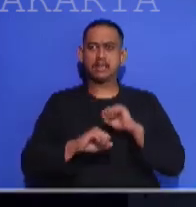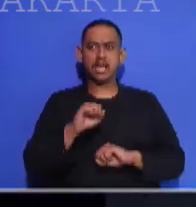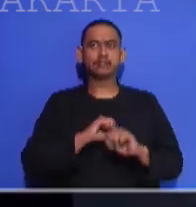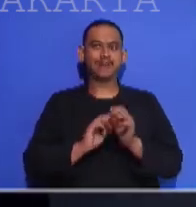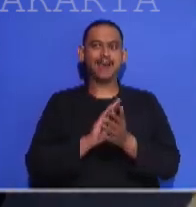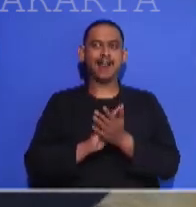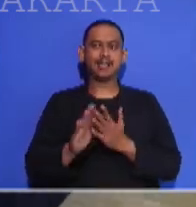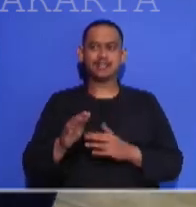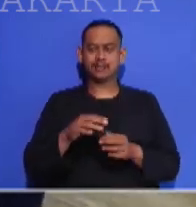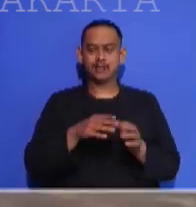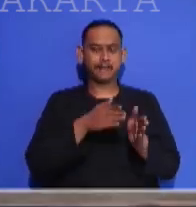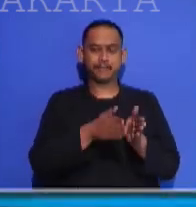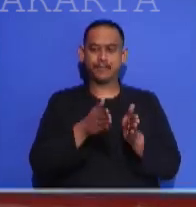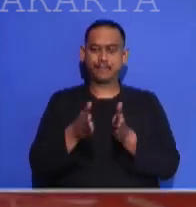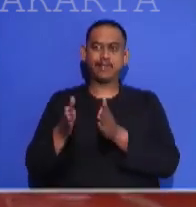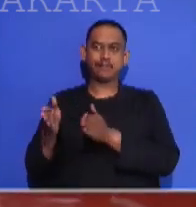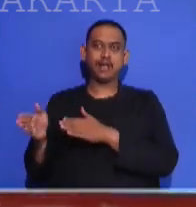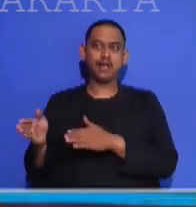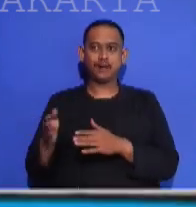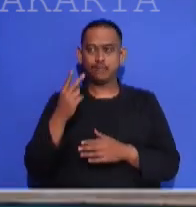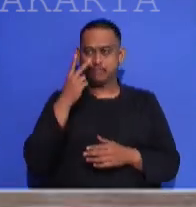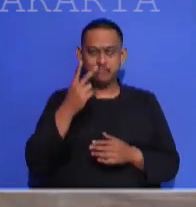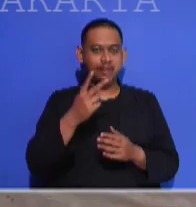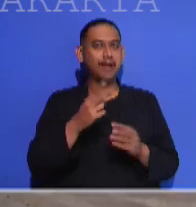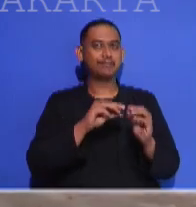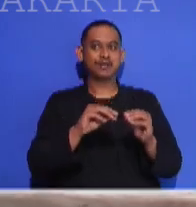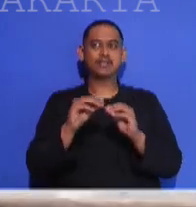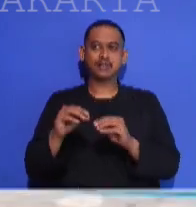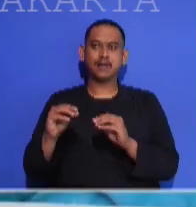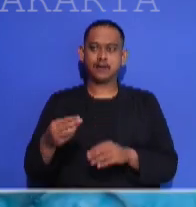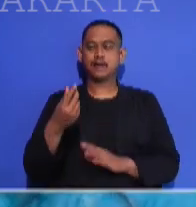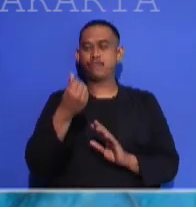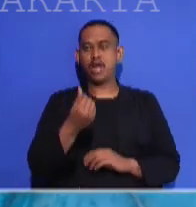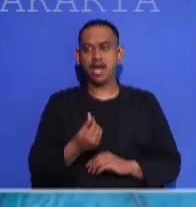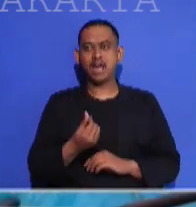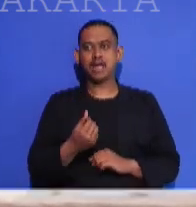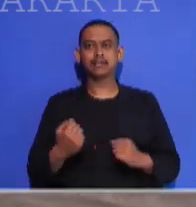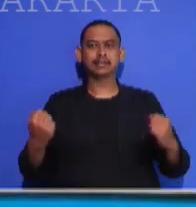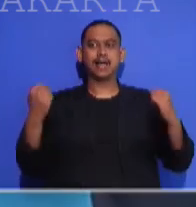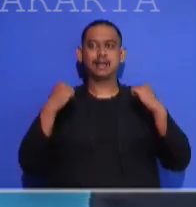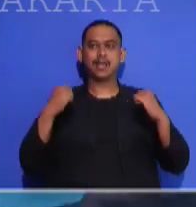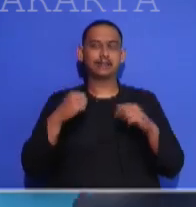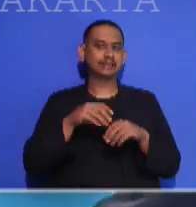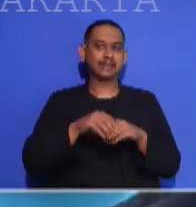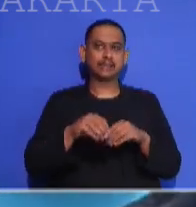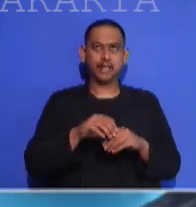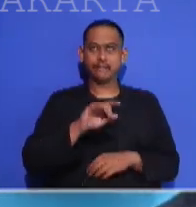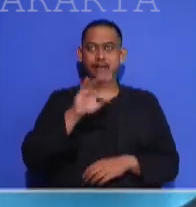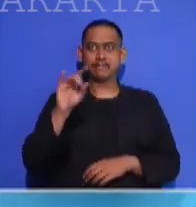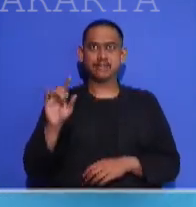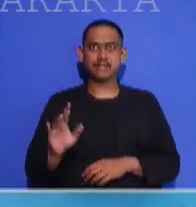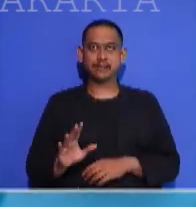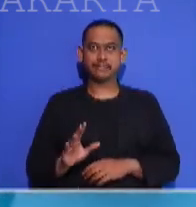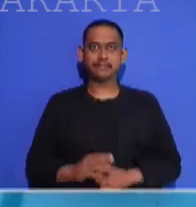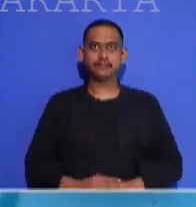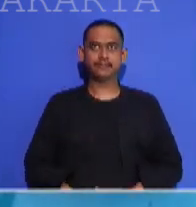desa-desa untuk memberikan kondisi pendidikan perekonomian kesehatan an dan lainnya